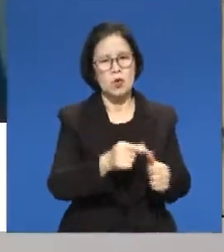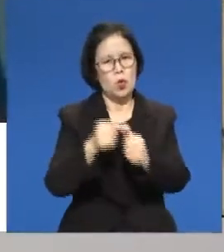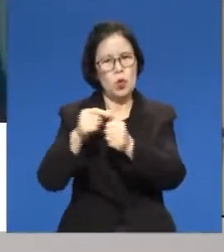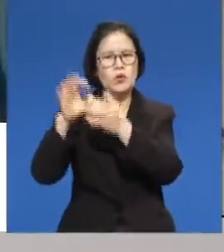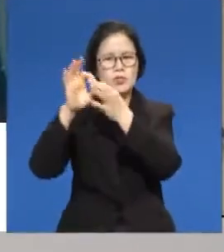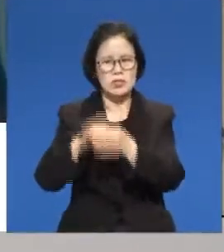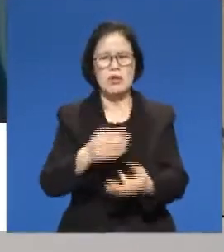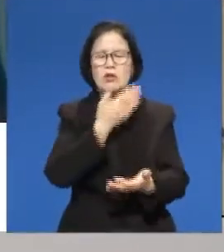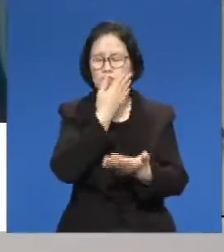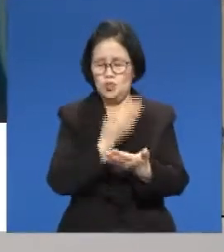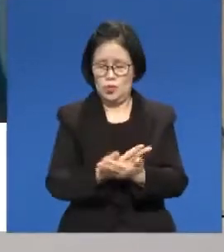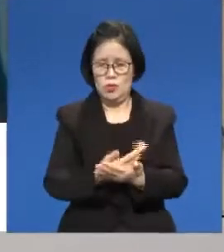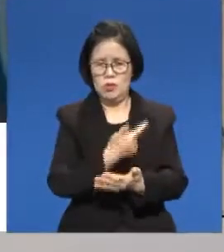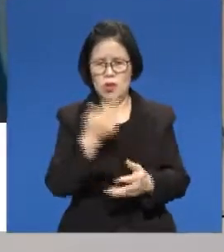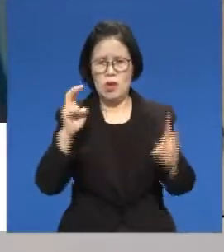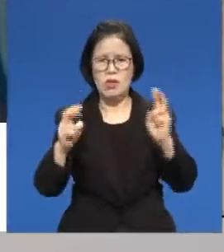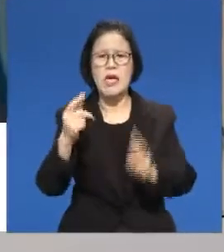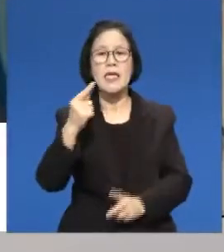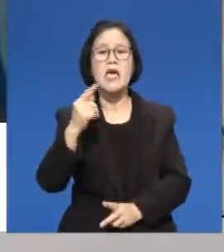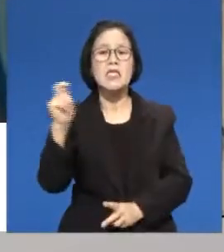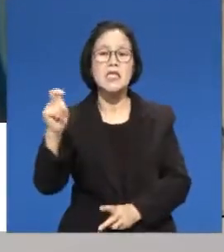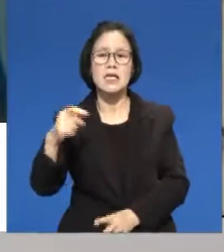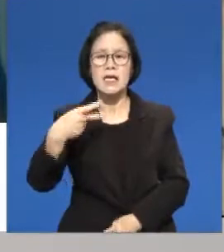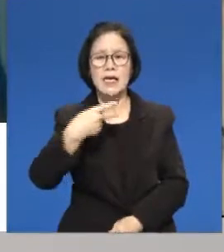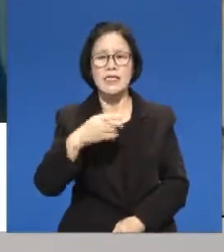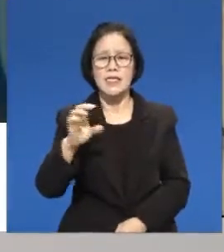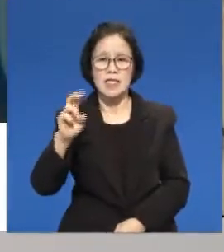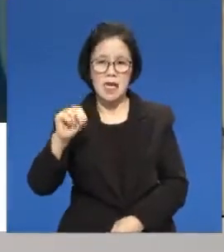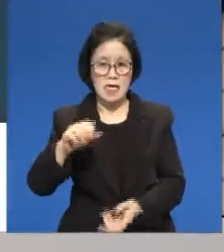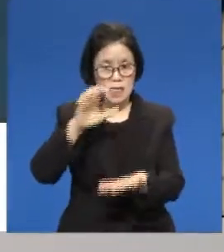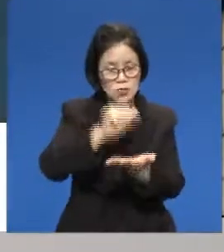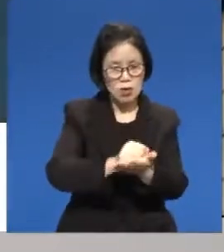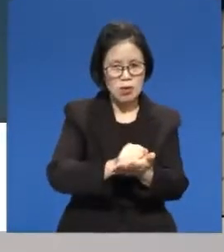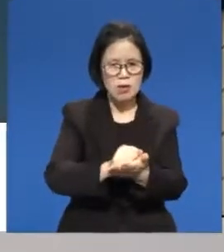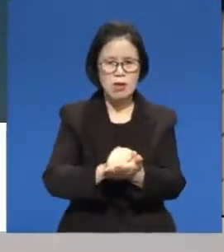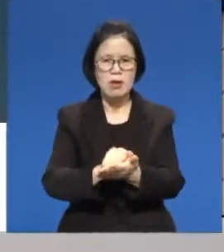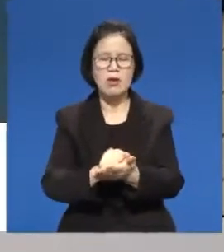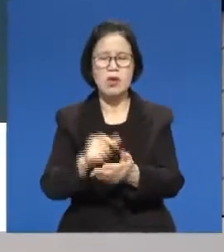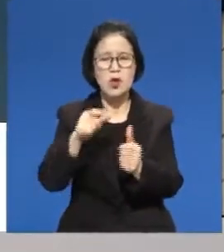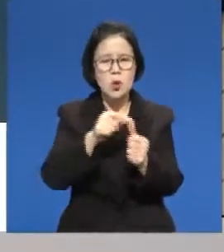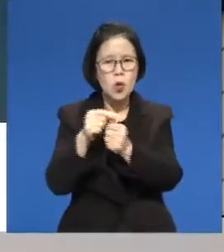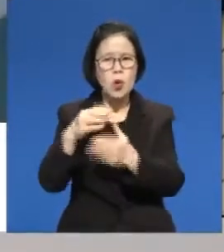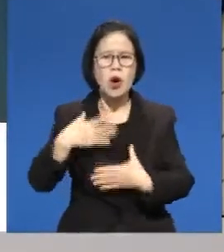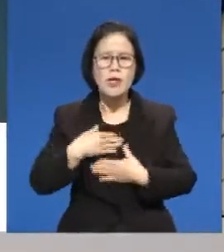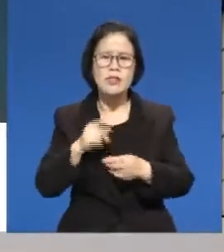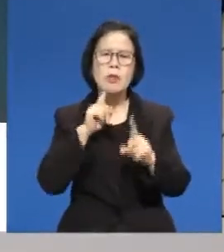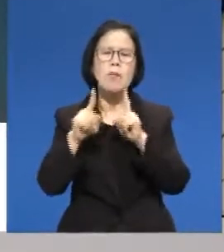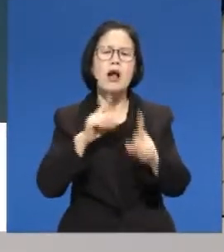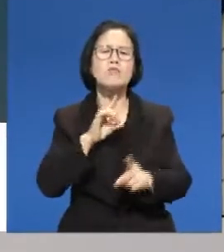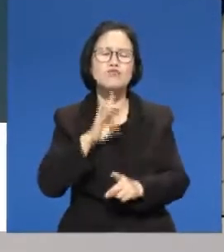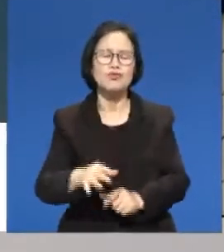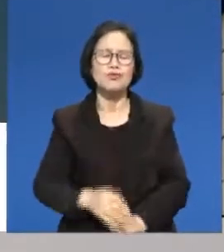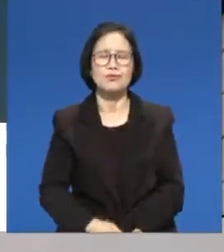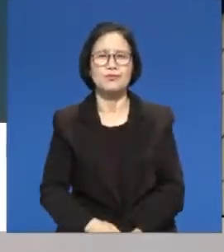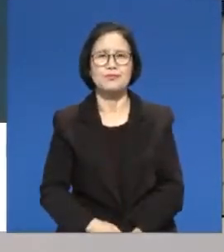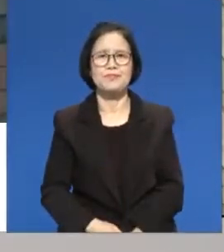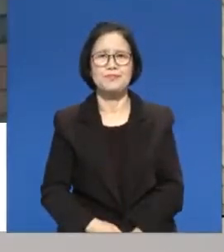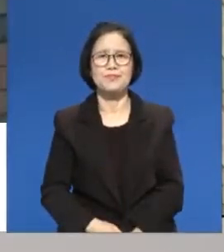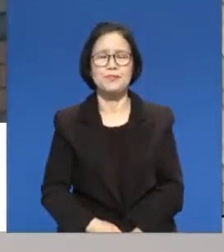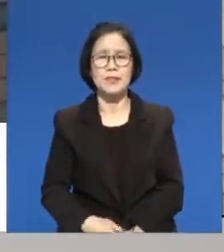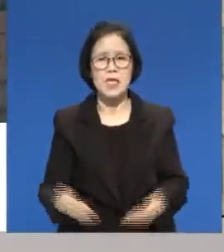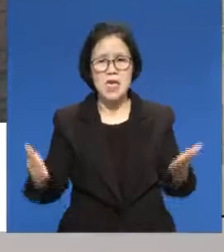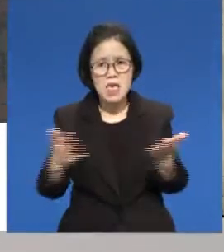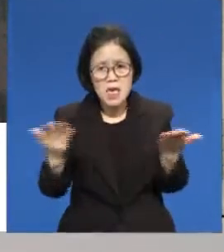대기업 kt 는 h 씬을 인수하면서 말뿐인 고용안정 만 내세운 것으로 확인됐습니다 심지어 교묘한 일감